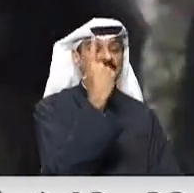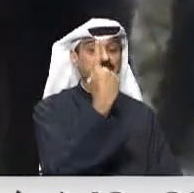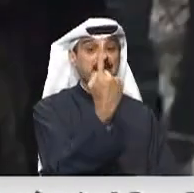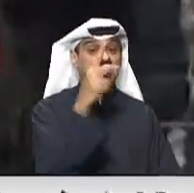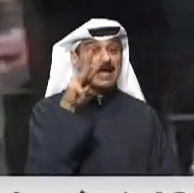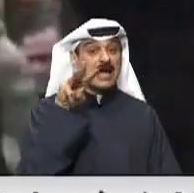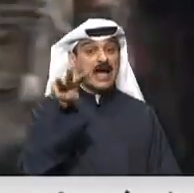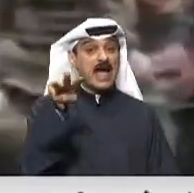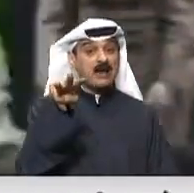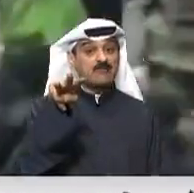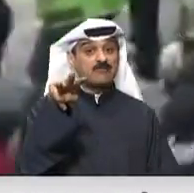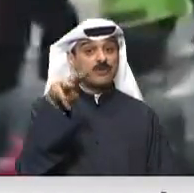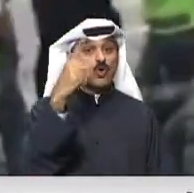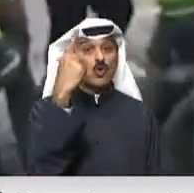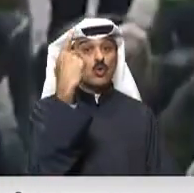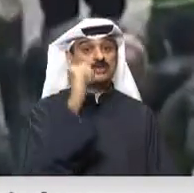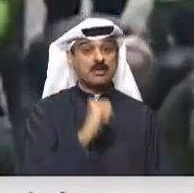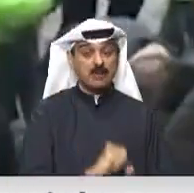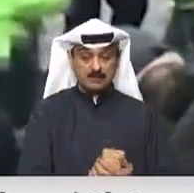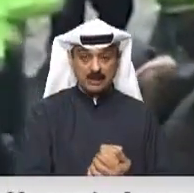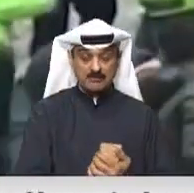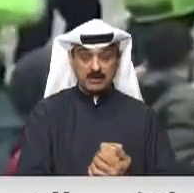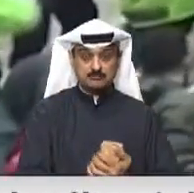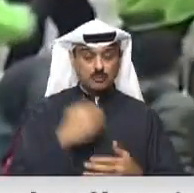1762 والمصابين إلى